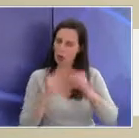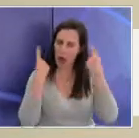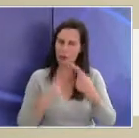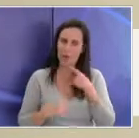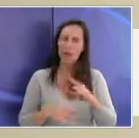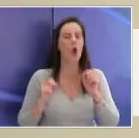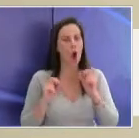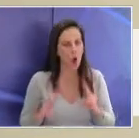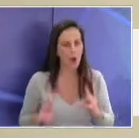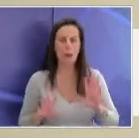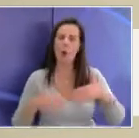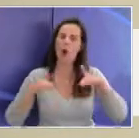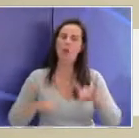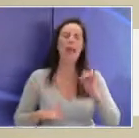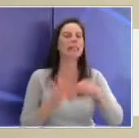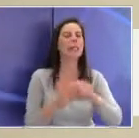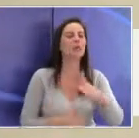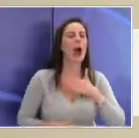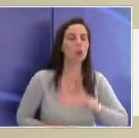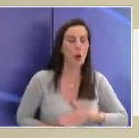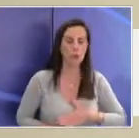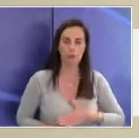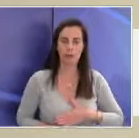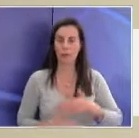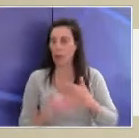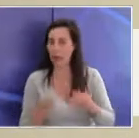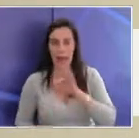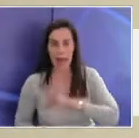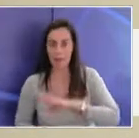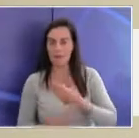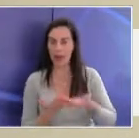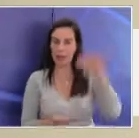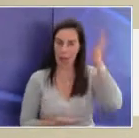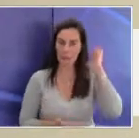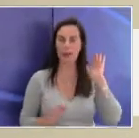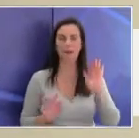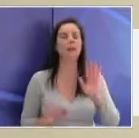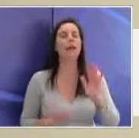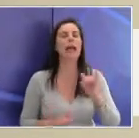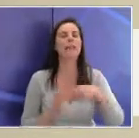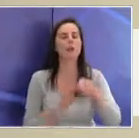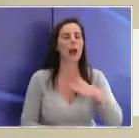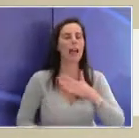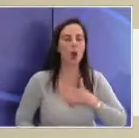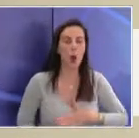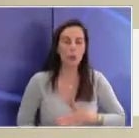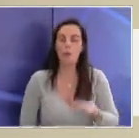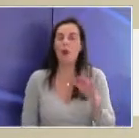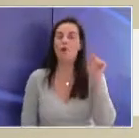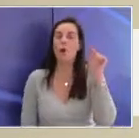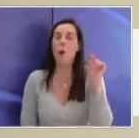להגיד להם, אוקיי, בוא נשב, איזה תיקונים אתם רוצים? גם ככה לנו את ליברמן ואת יאיר לפיד כבר, גם ככה הפסדנו, איזה תיקונים אתם רוצים? ואולי